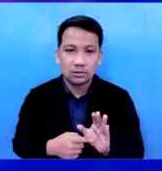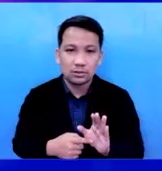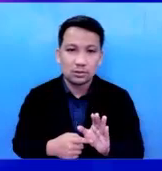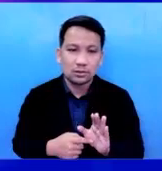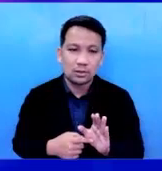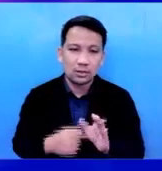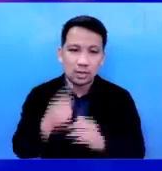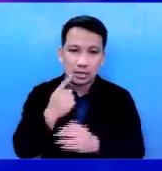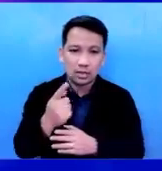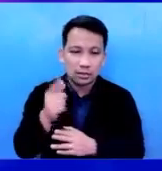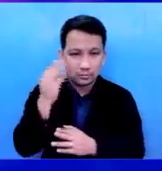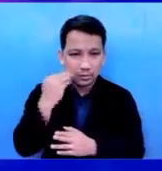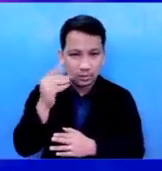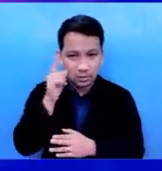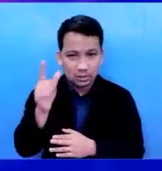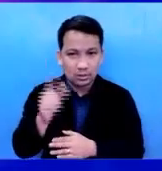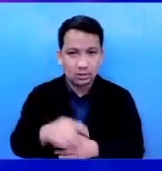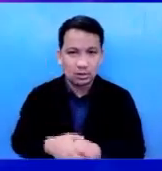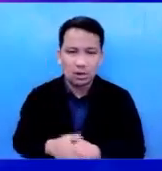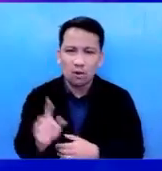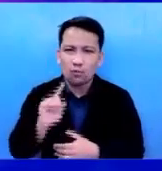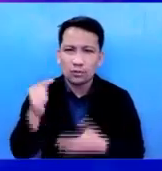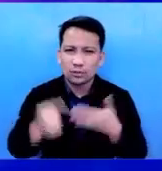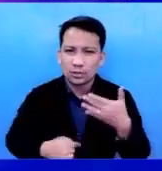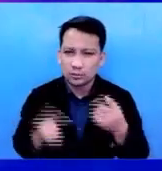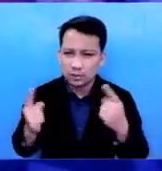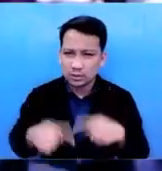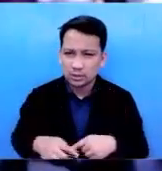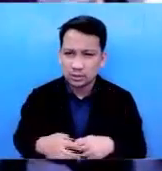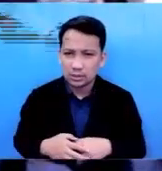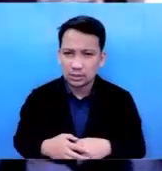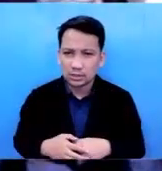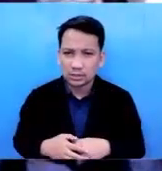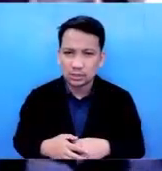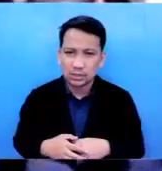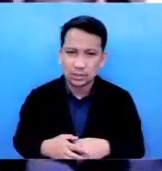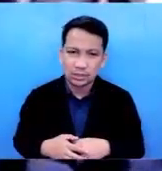Los Baños. Mayan, ano nang latest dyan?